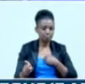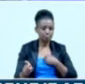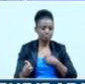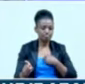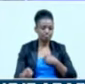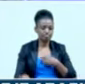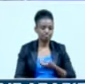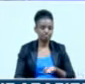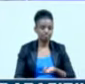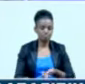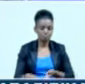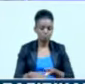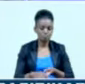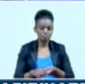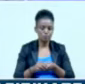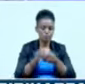imyiteguro kwakira urukingo